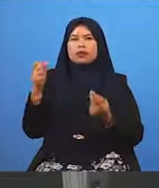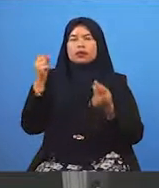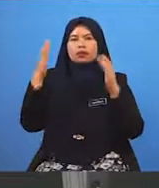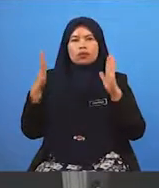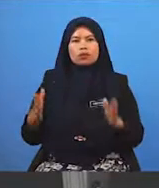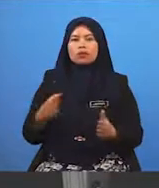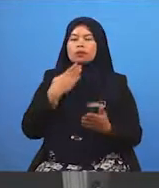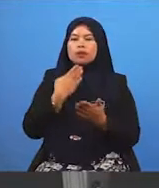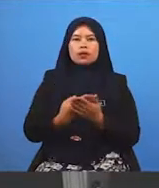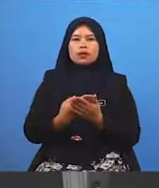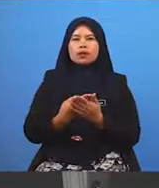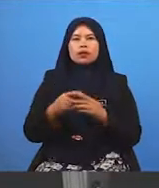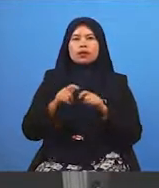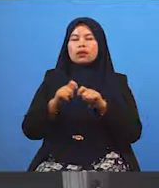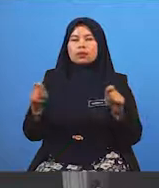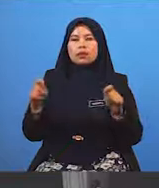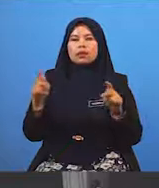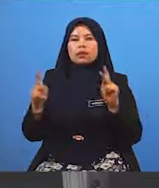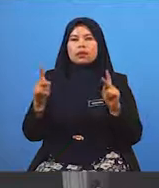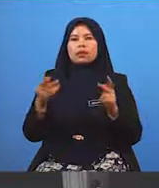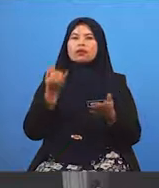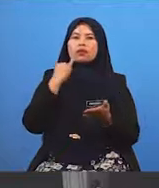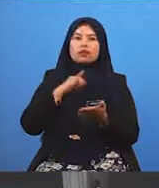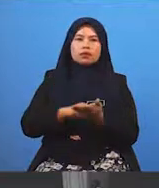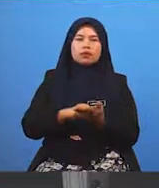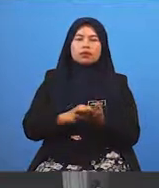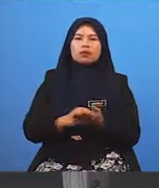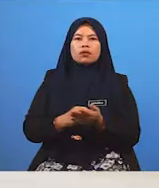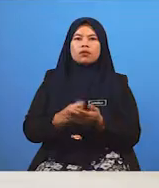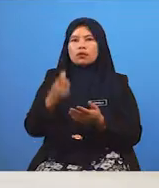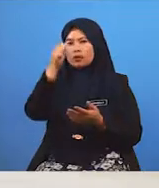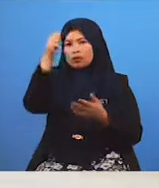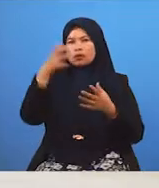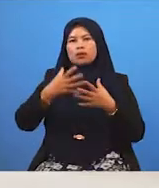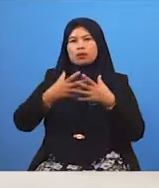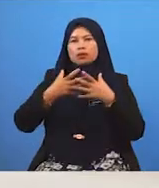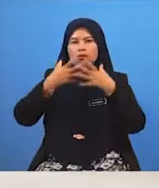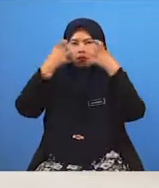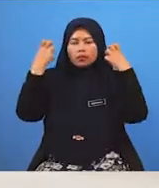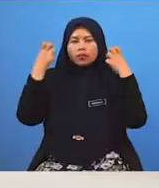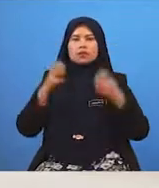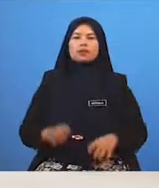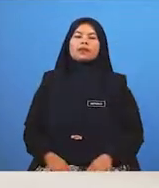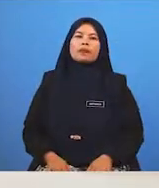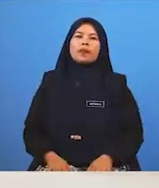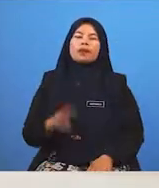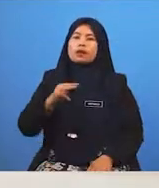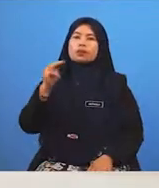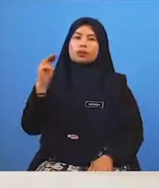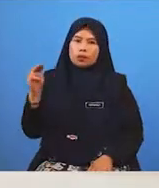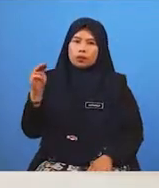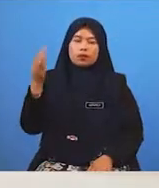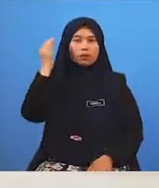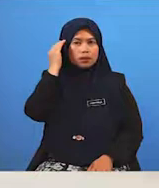dia termasuk dalam golongan yang dimurkai Allah dan Rasulnya. Murid-murid sekalian, tahukah